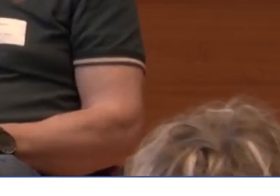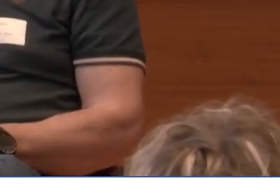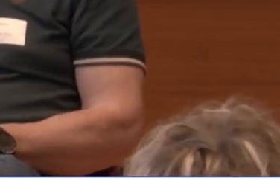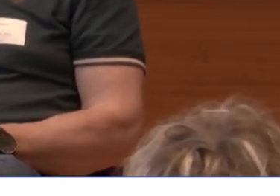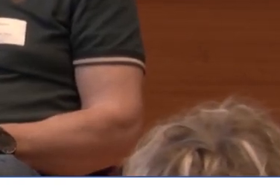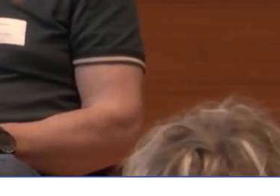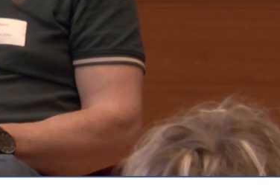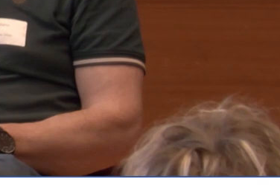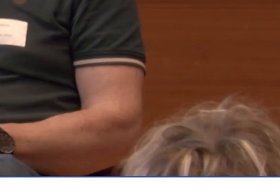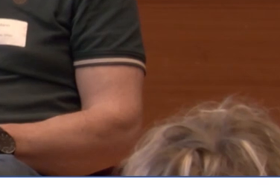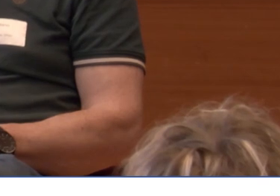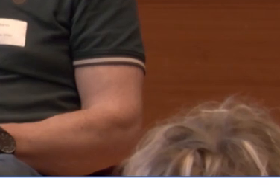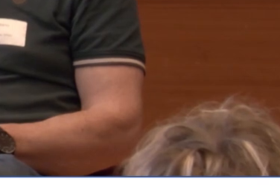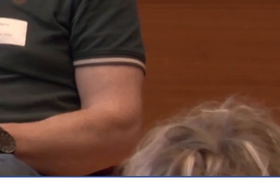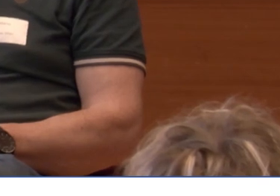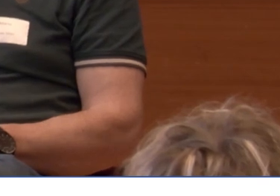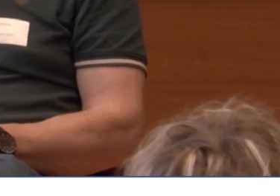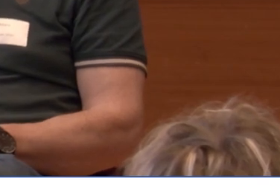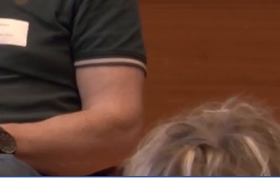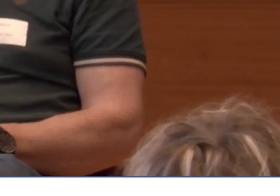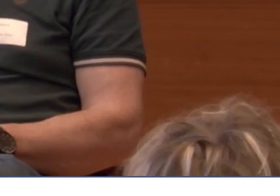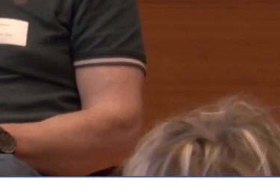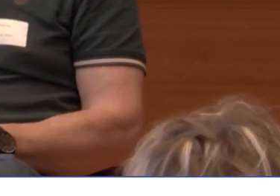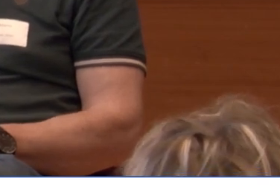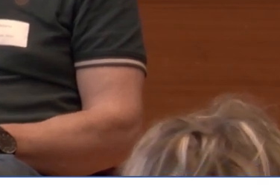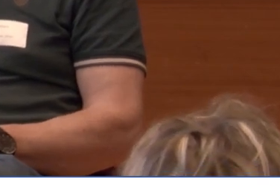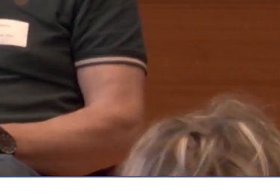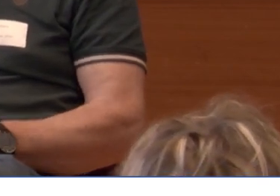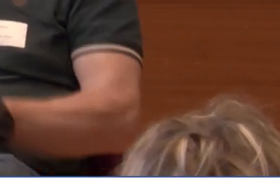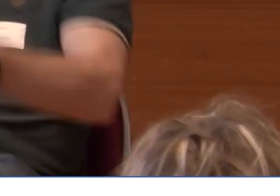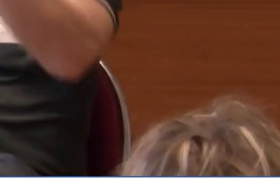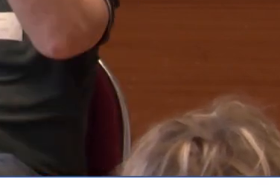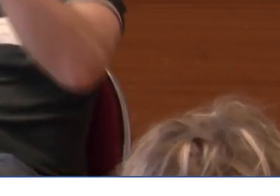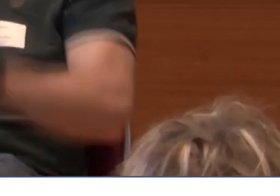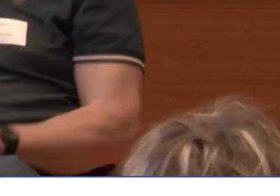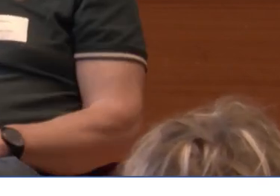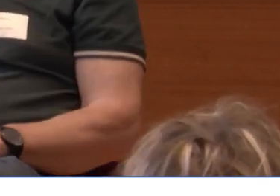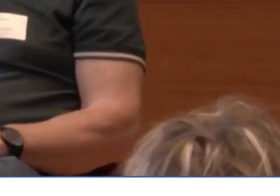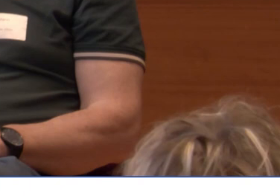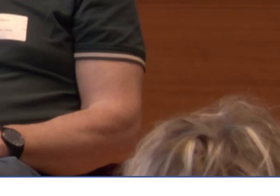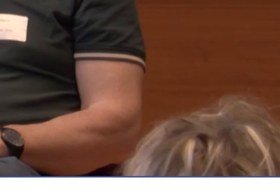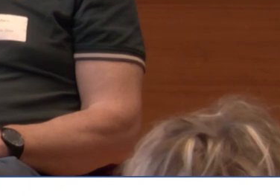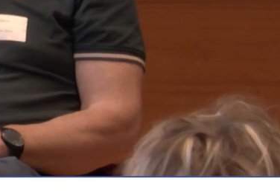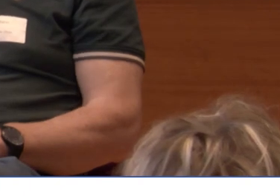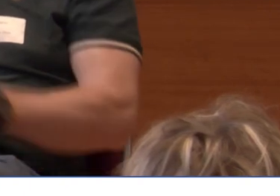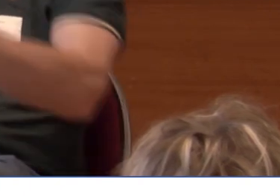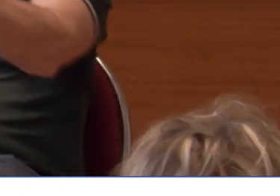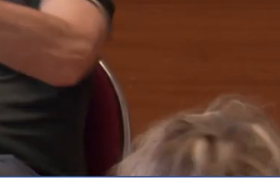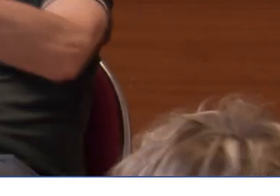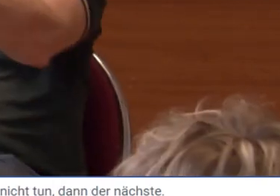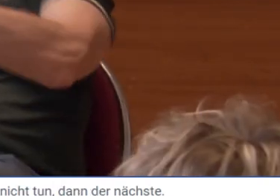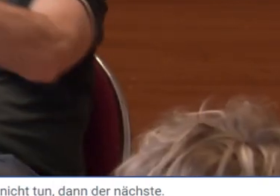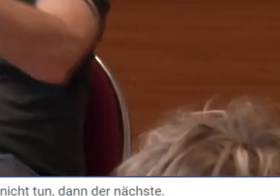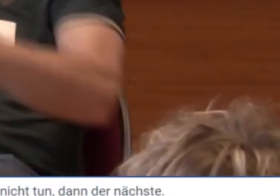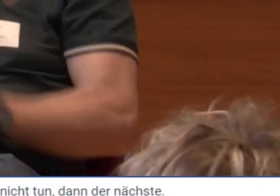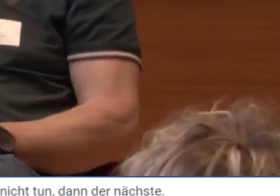dort tatsächlich sich noch mal um eine gesetzliche Änderung bemühen müsste zumal die für die Kinder und Jugendhilfe das so